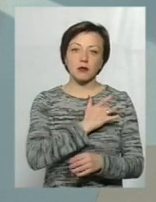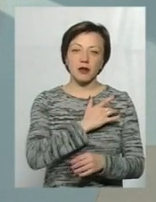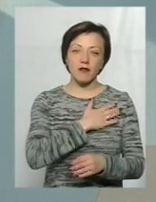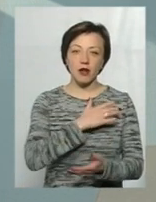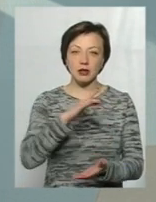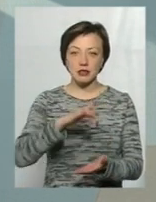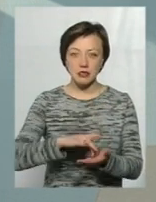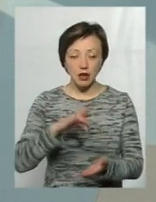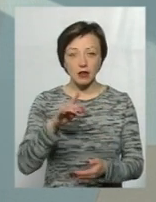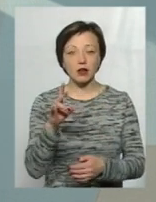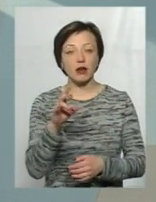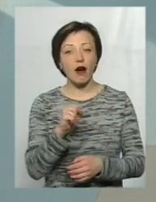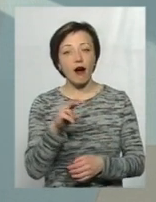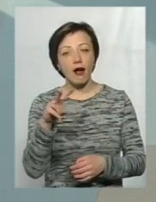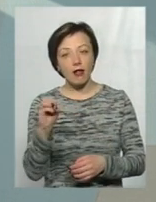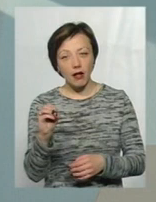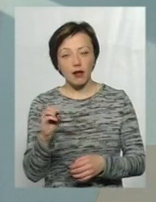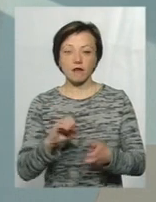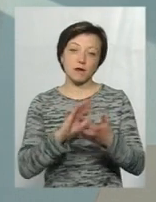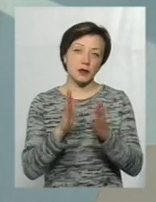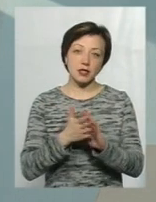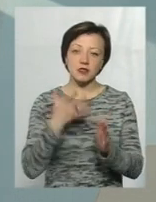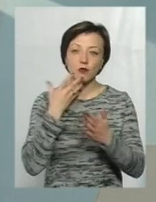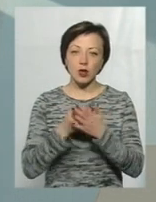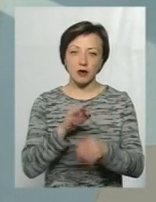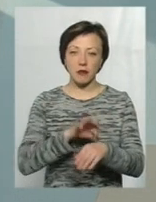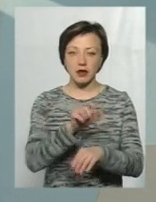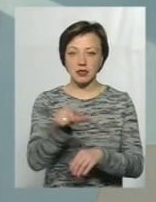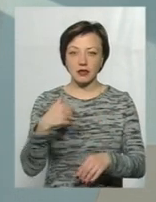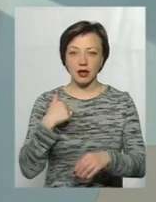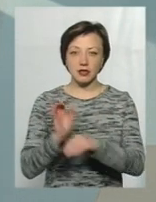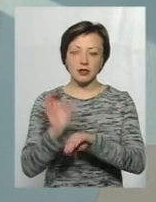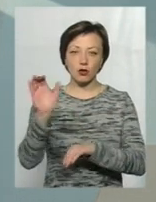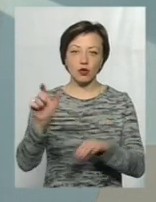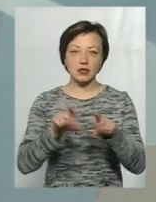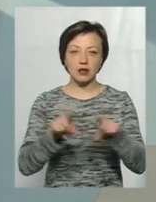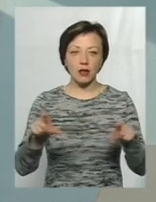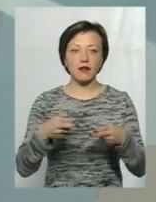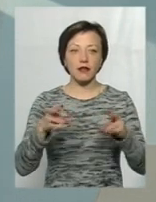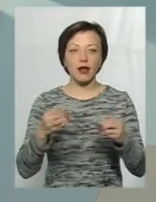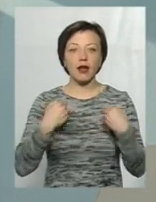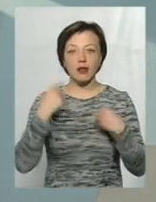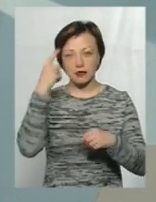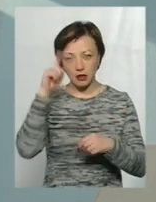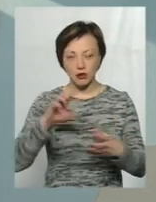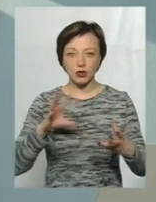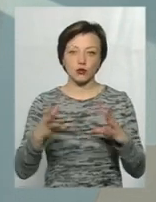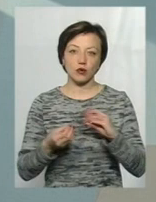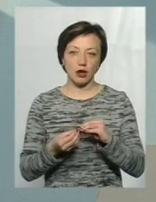центр, але, в принципі, своїх пацієнтів я скеровую в заклад, де я знаю, що результат